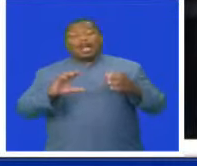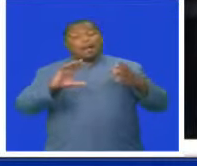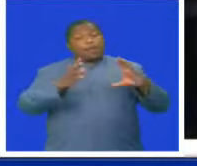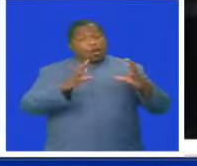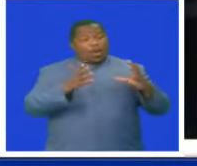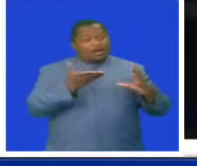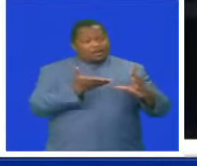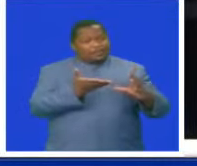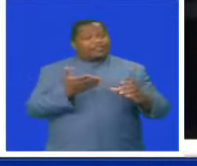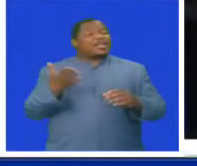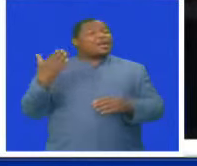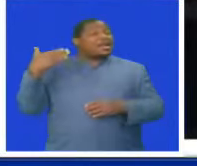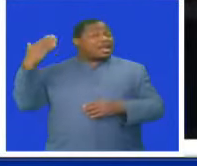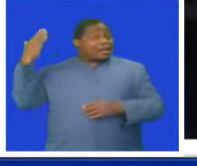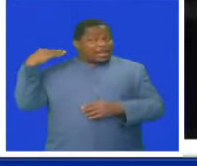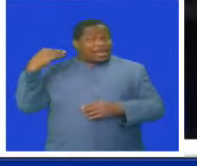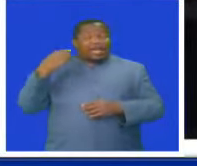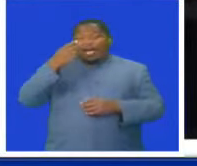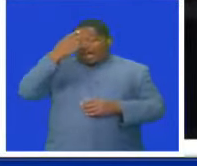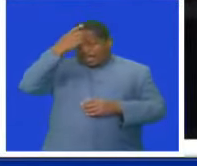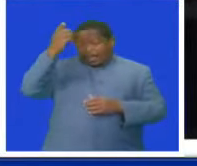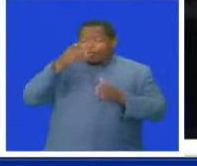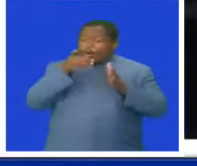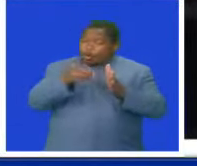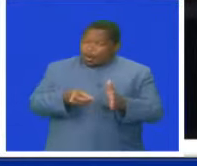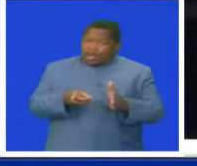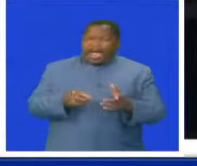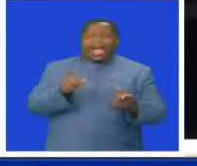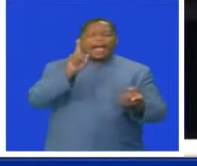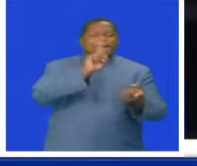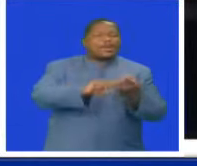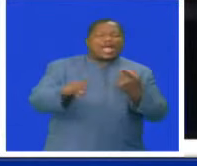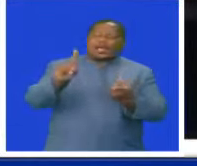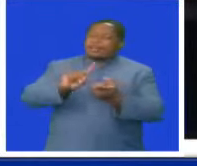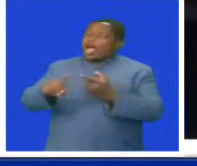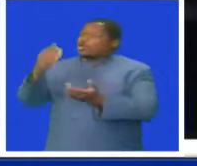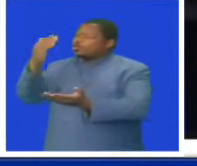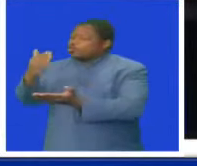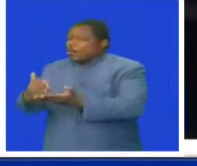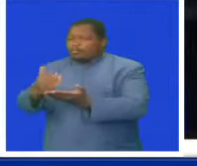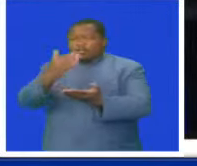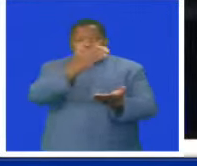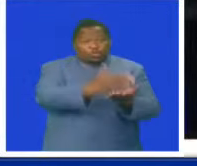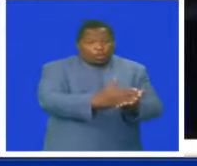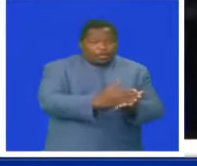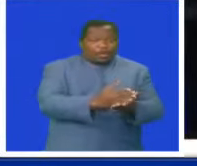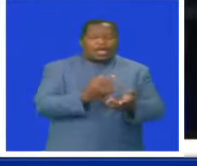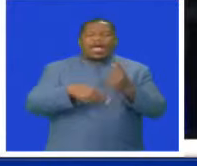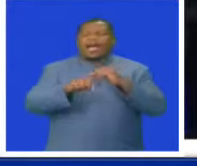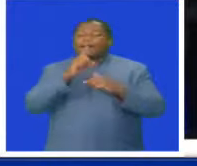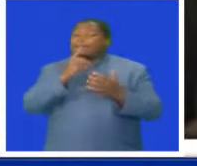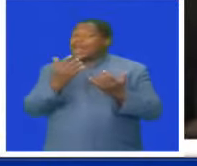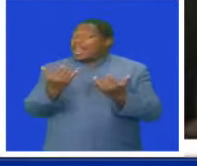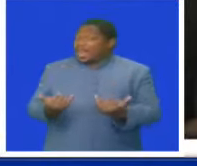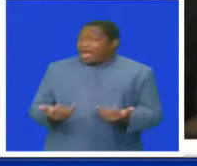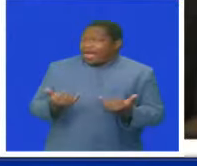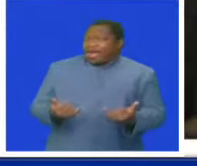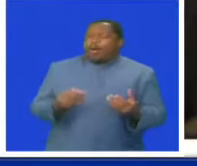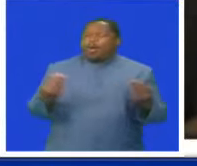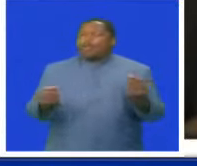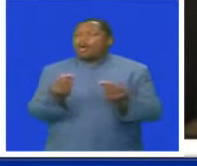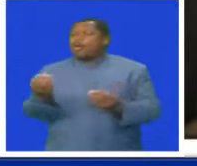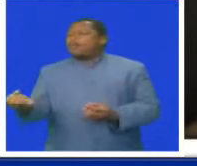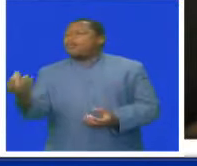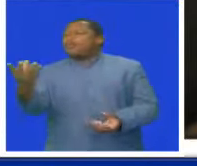levaliwe bekunene lethiwa kumele ingadlalwa siyabona ukuthi kunetindzawo lapha seyiphinze ibuya khona sithanda ke